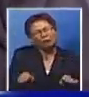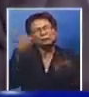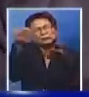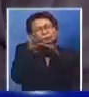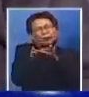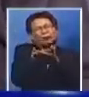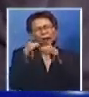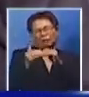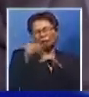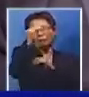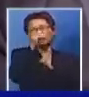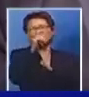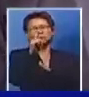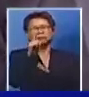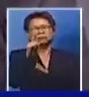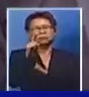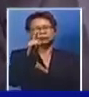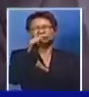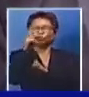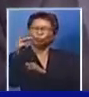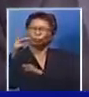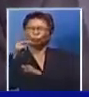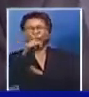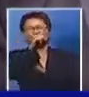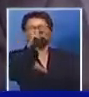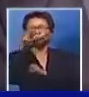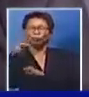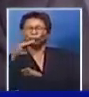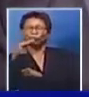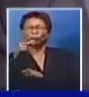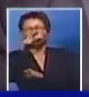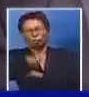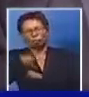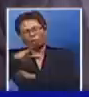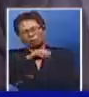mencecah lebih daripada 100,000 orang penduduk, ya, dan